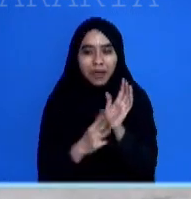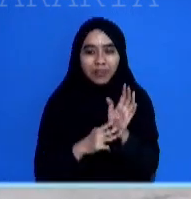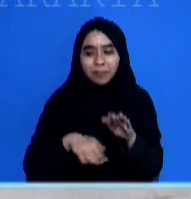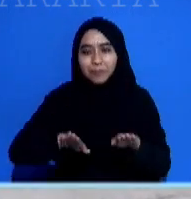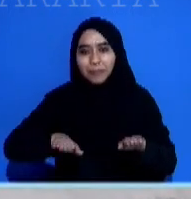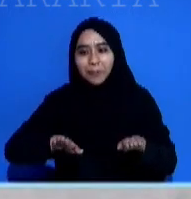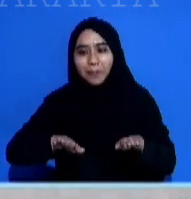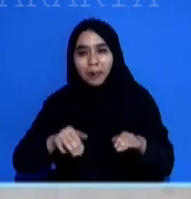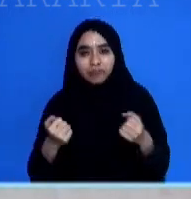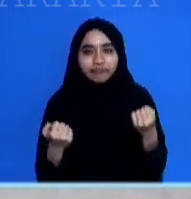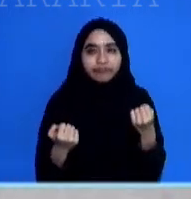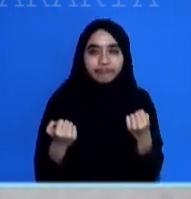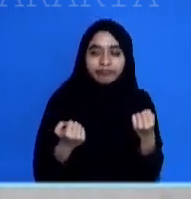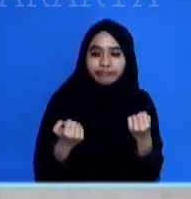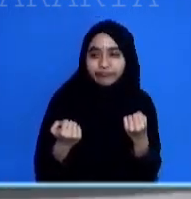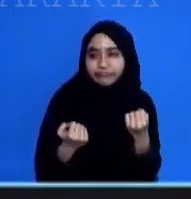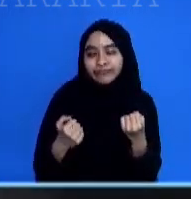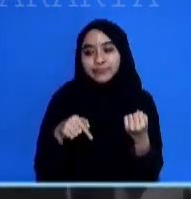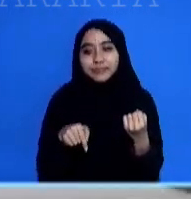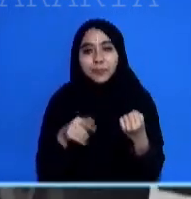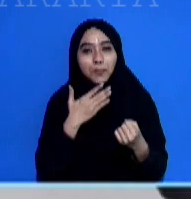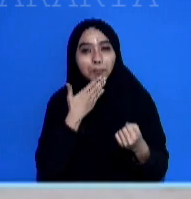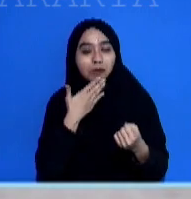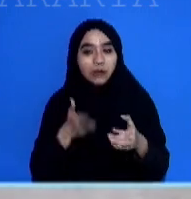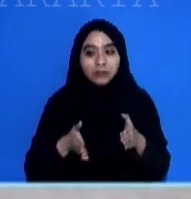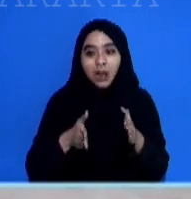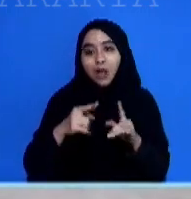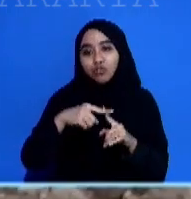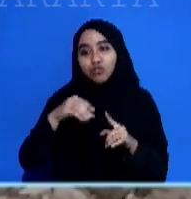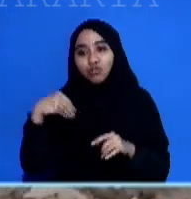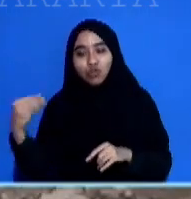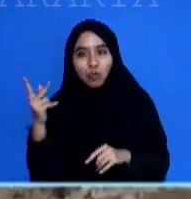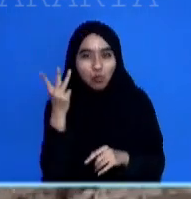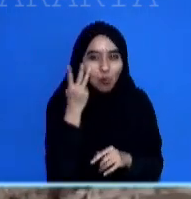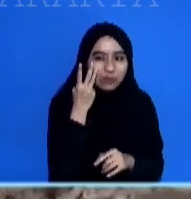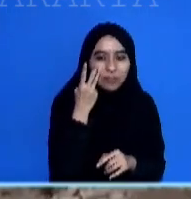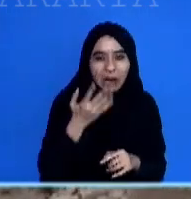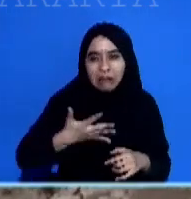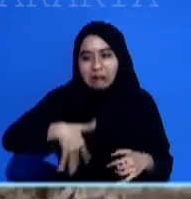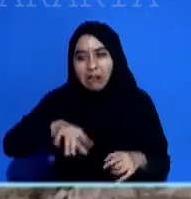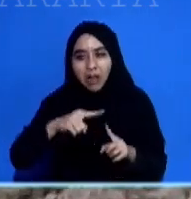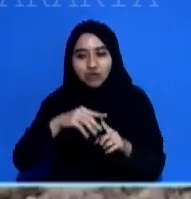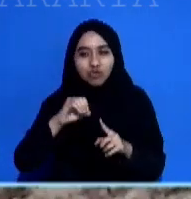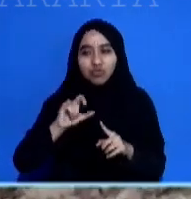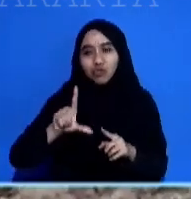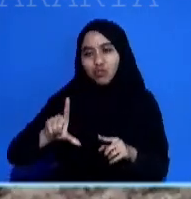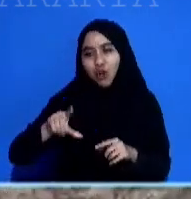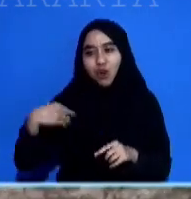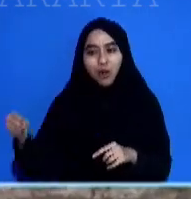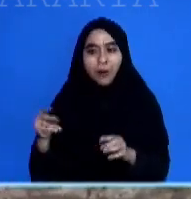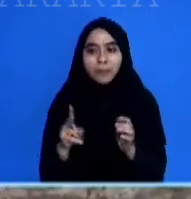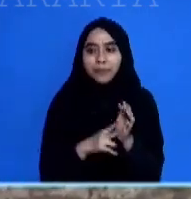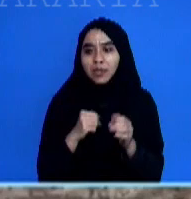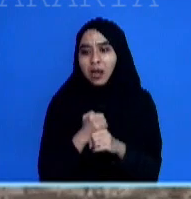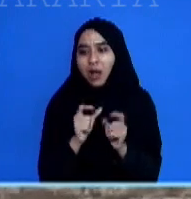lain polisi meminta pengendara yang melintasi jalan tol Jogja Solo untuk mewaspadai exit tol Ngawen sebab exit tol Ngawen berupa jalan